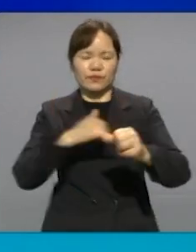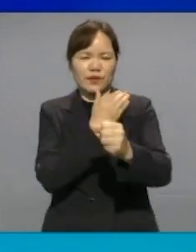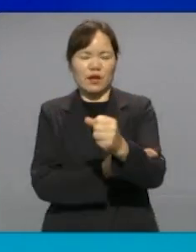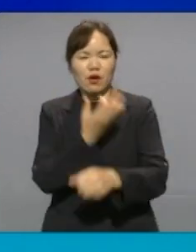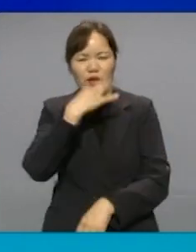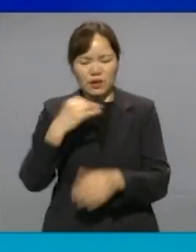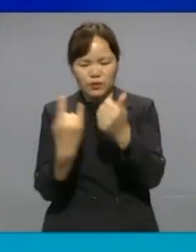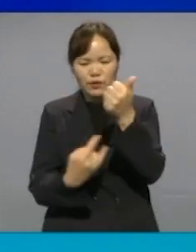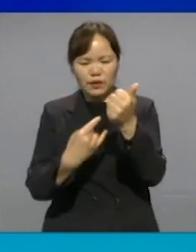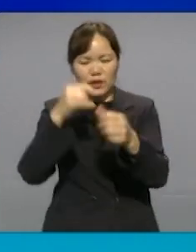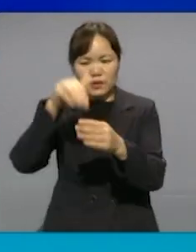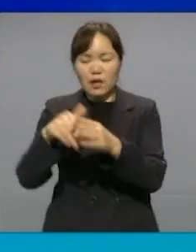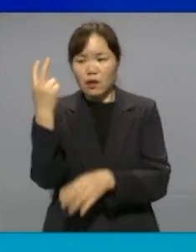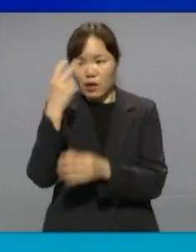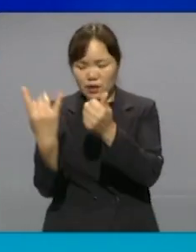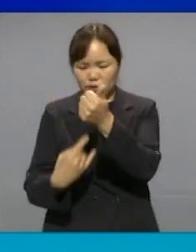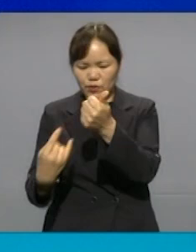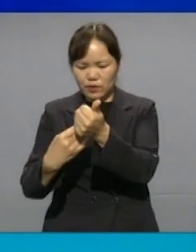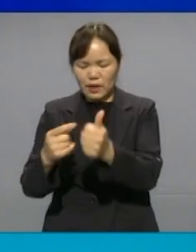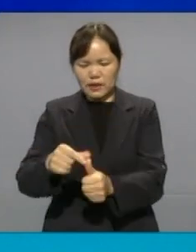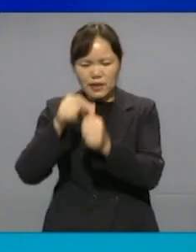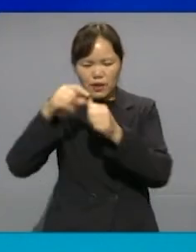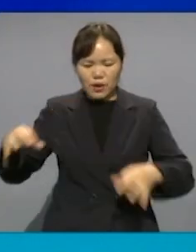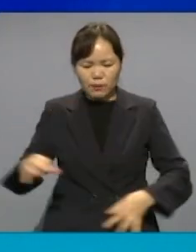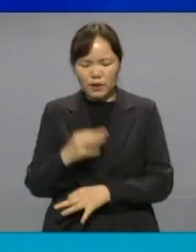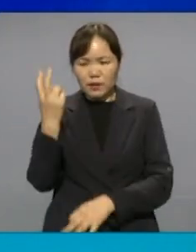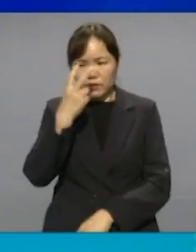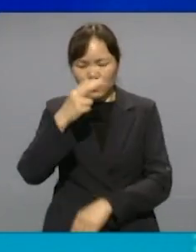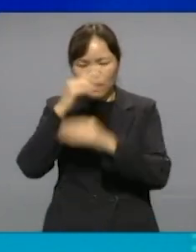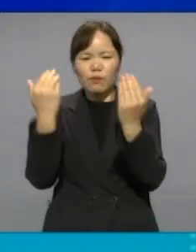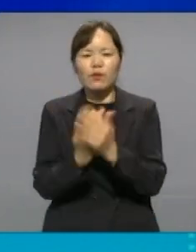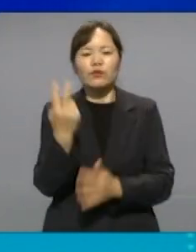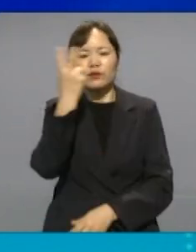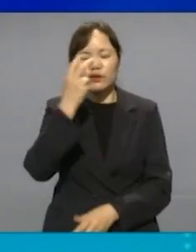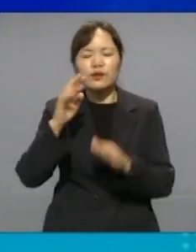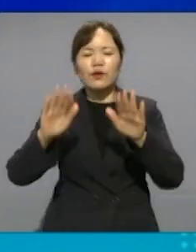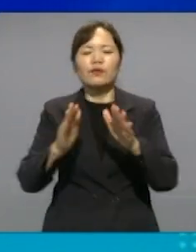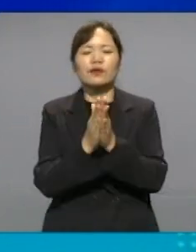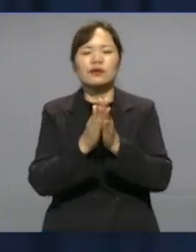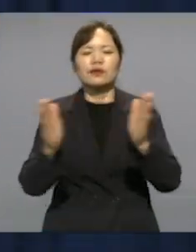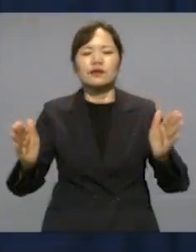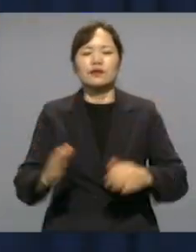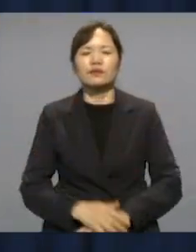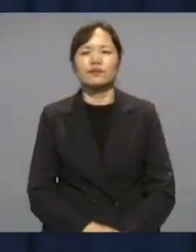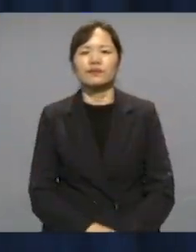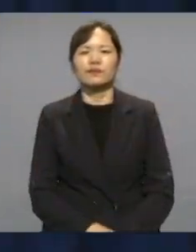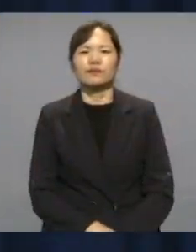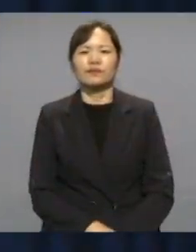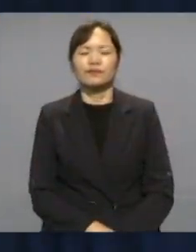국민권익위원회는 선거관리위원회 채용 비리 의혹 관련 전수조사를 오늘 시작했다고 밝혔습니다.